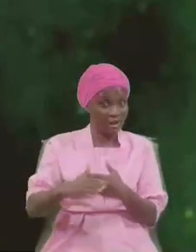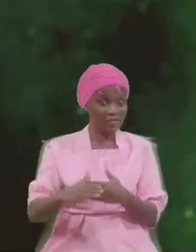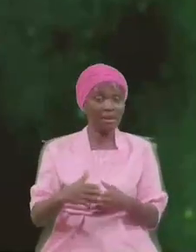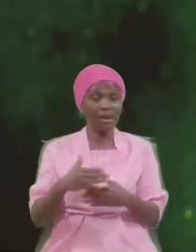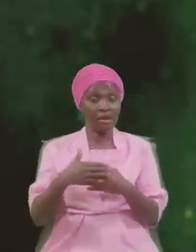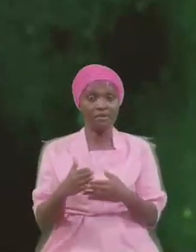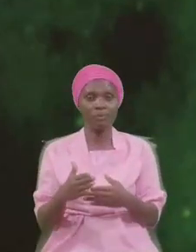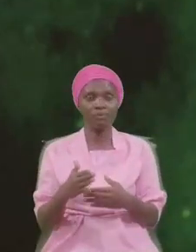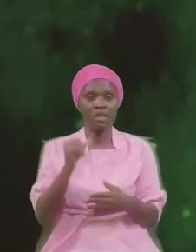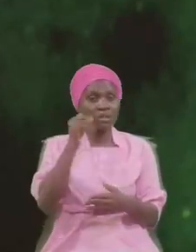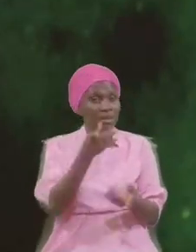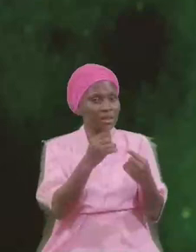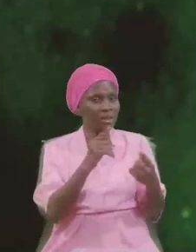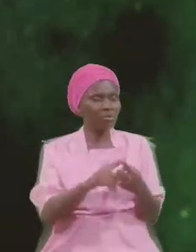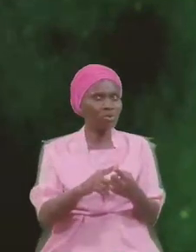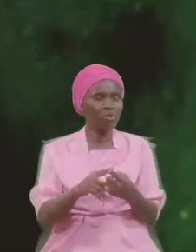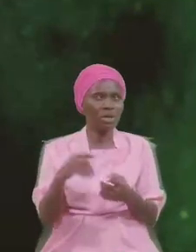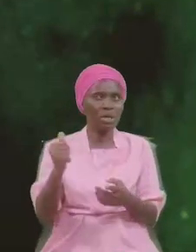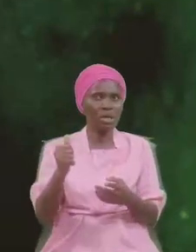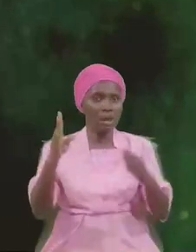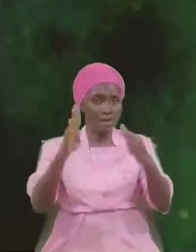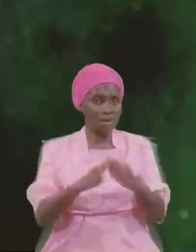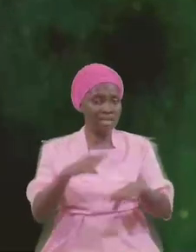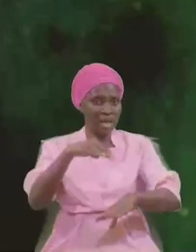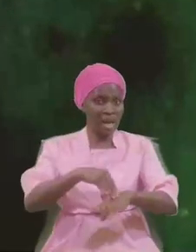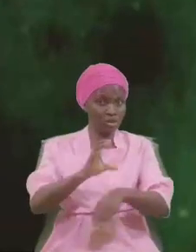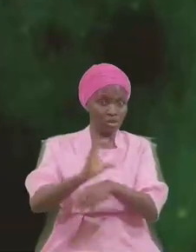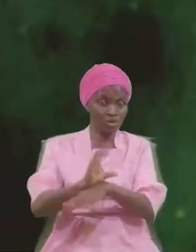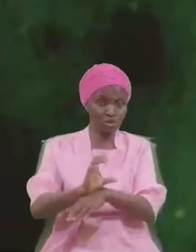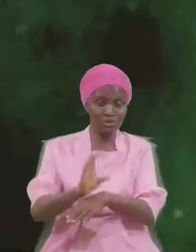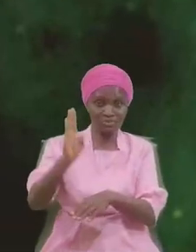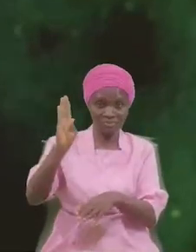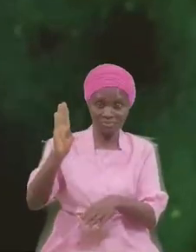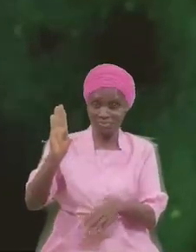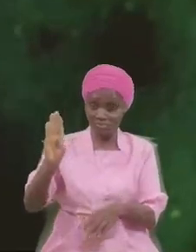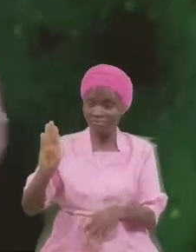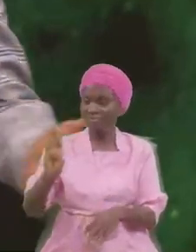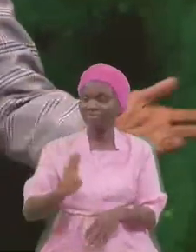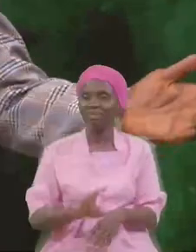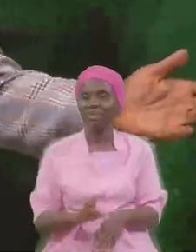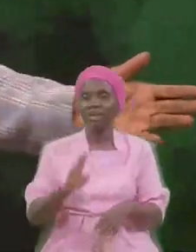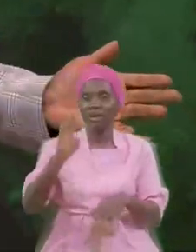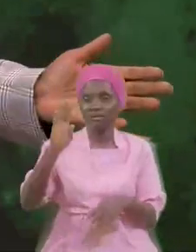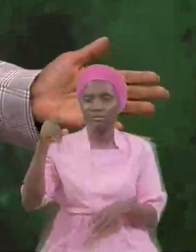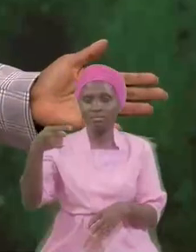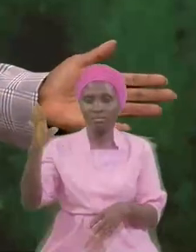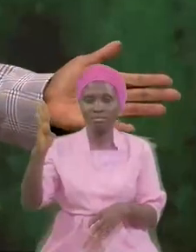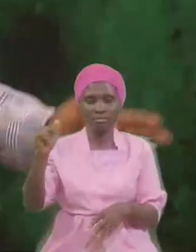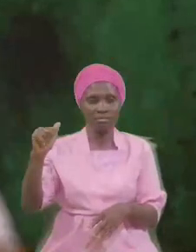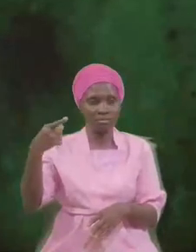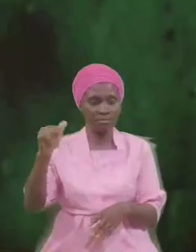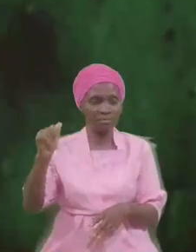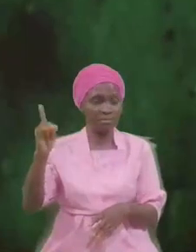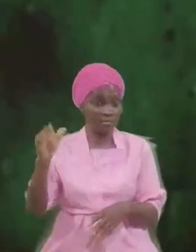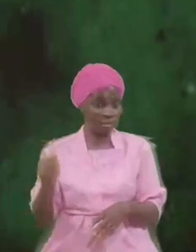elle est venue à la réunion du réveil à Gbagada. Vous allez revenir encore. Et puis elle est venue ici